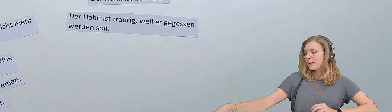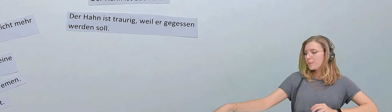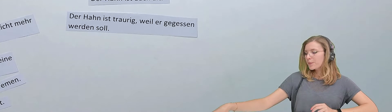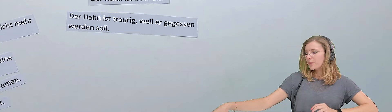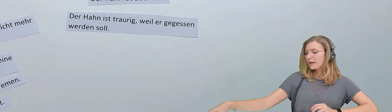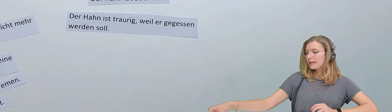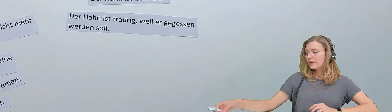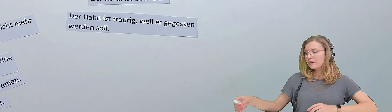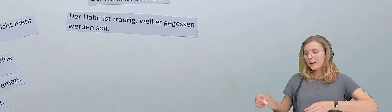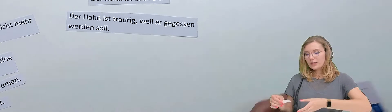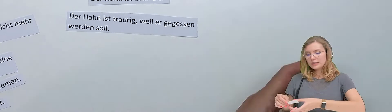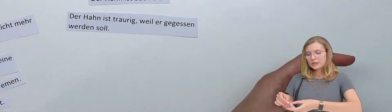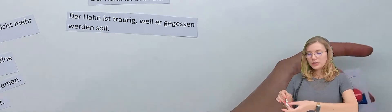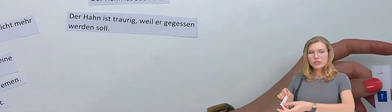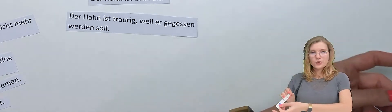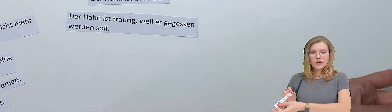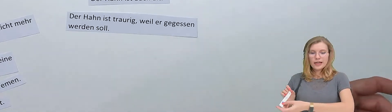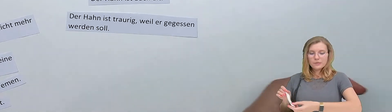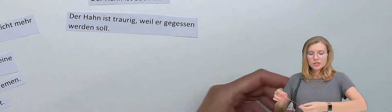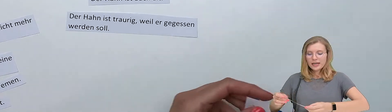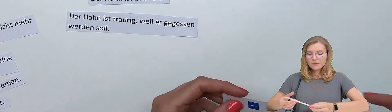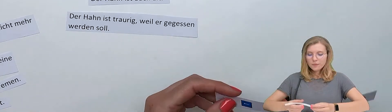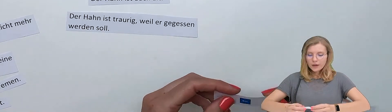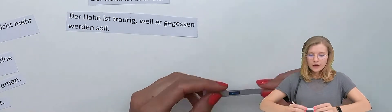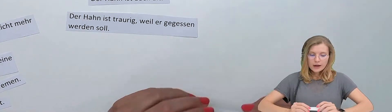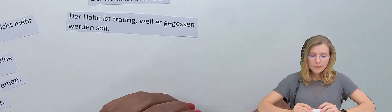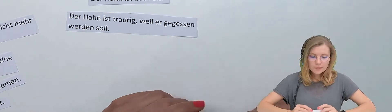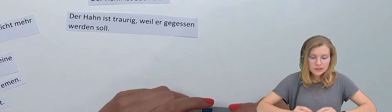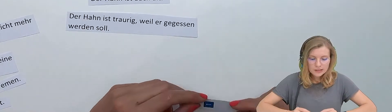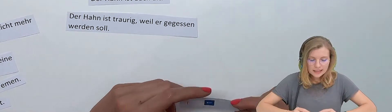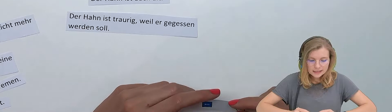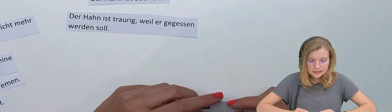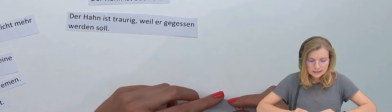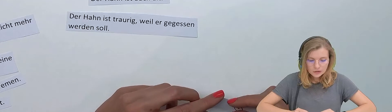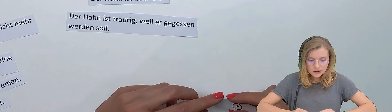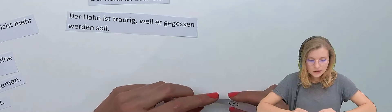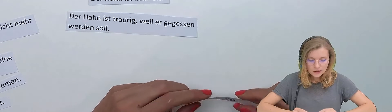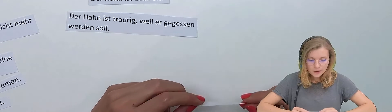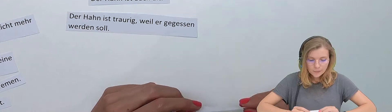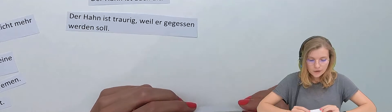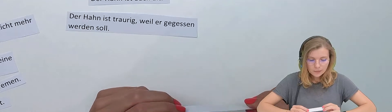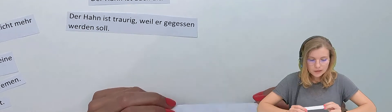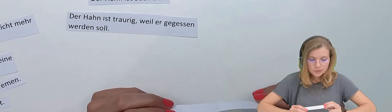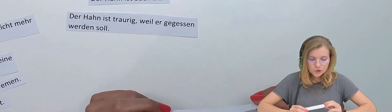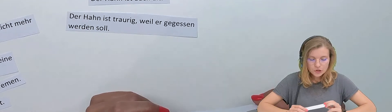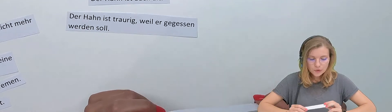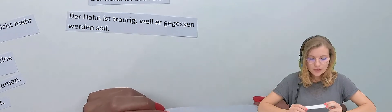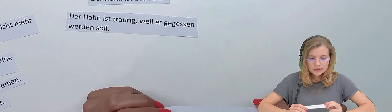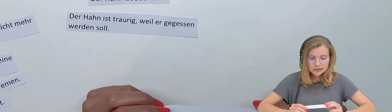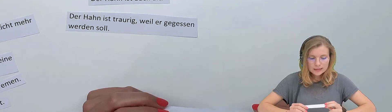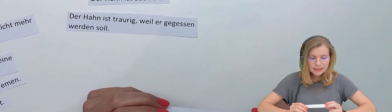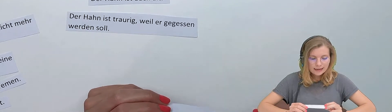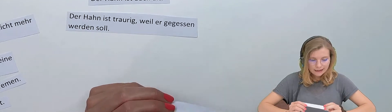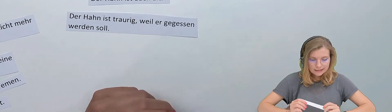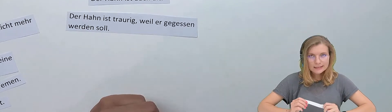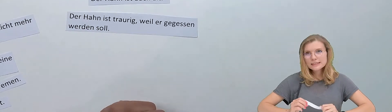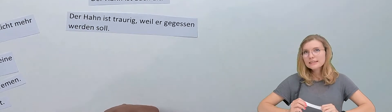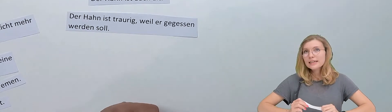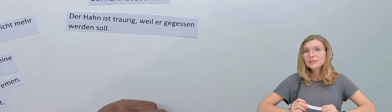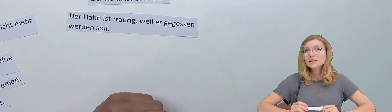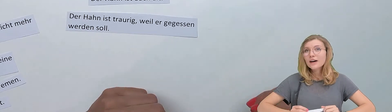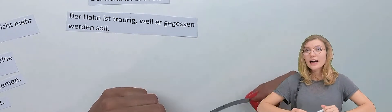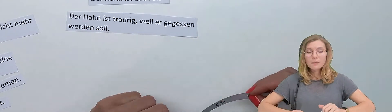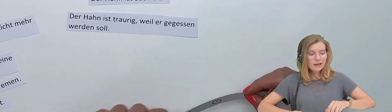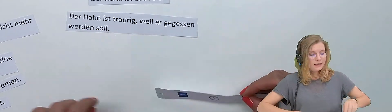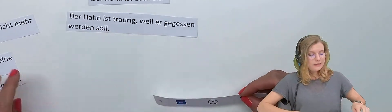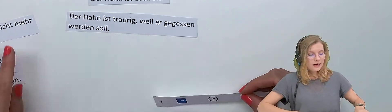bedeutet, ich habe das jetzt auch hier schon in einem Streifen. Ich zerschneide das jetzt doch nicht, damit das ein bisschen schöner aussieht. Der erste Satz ist